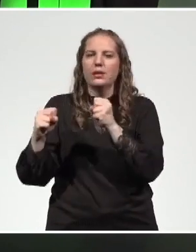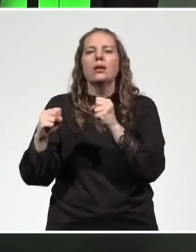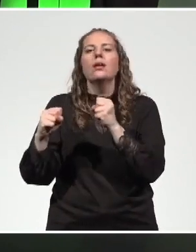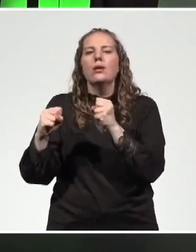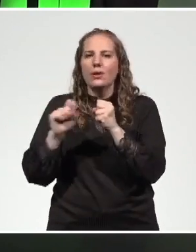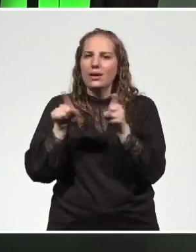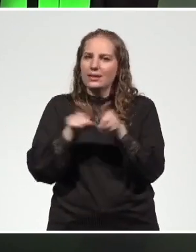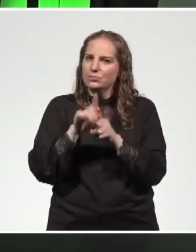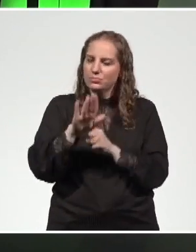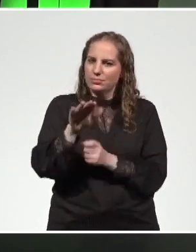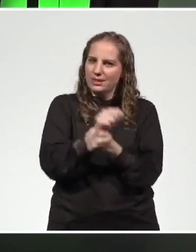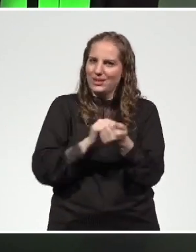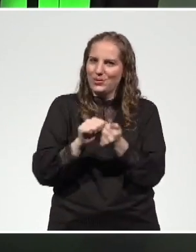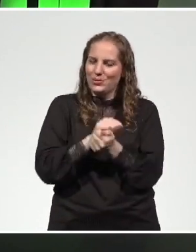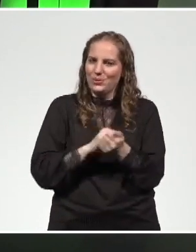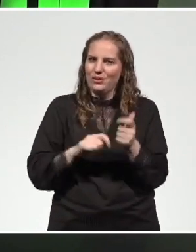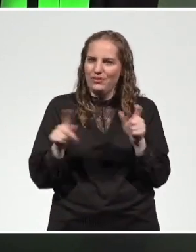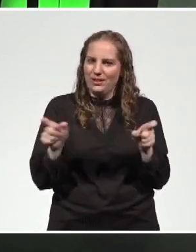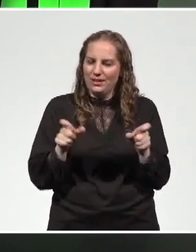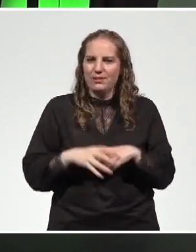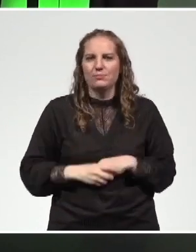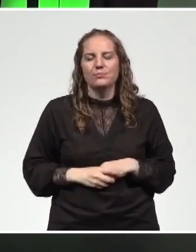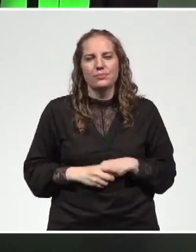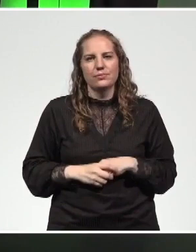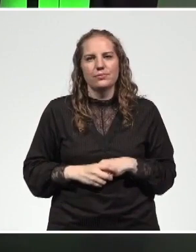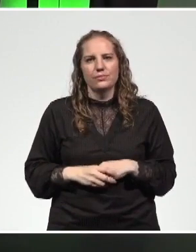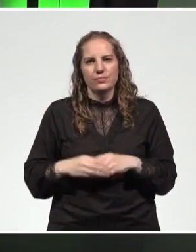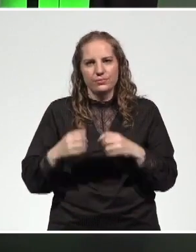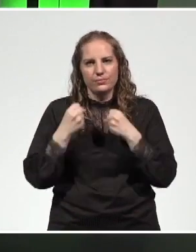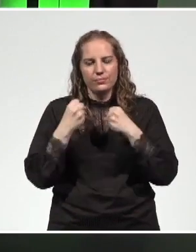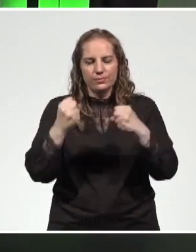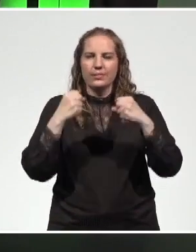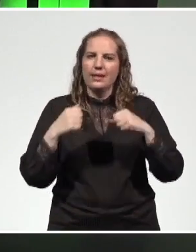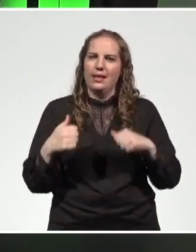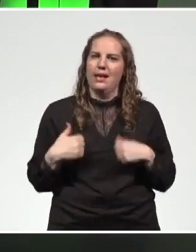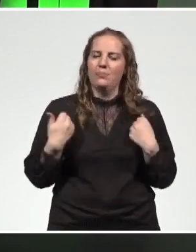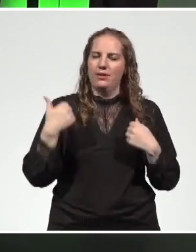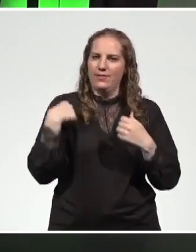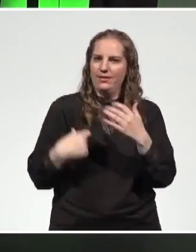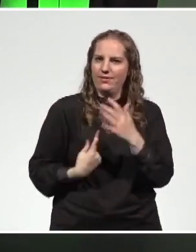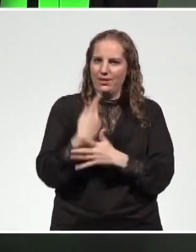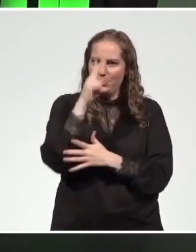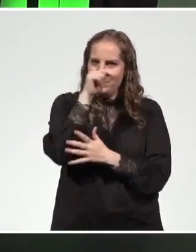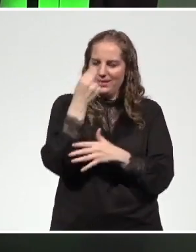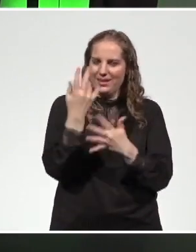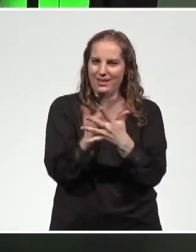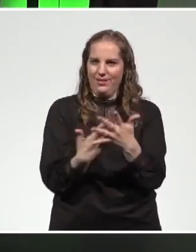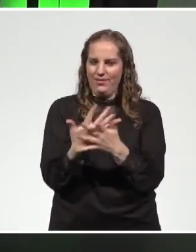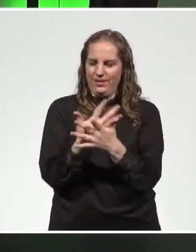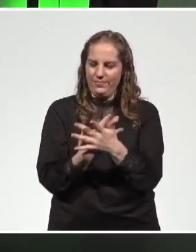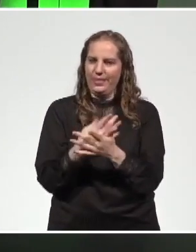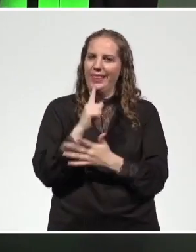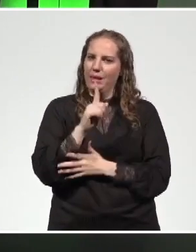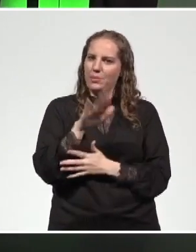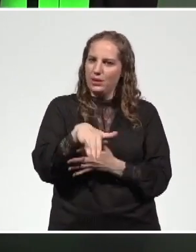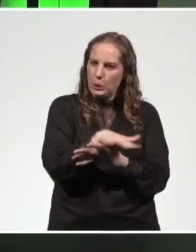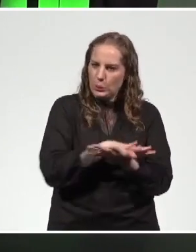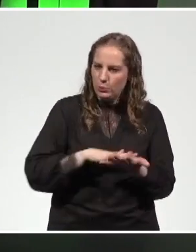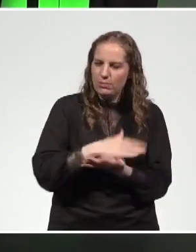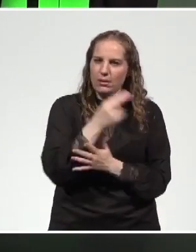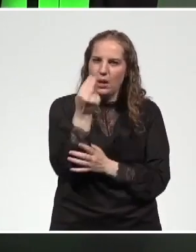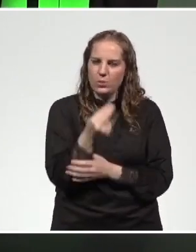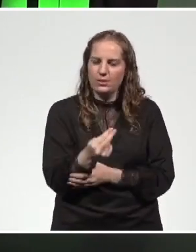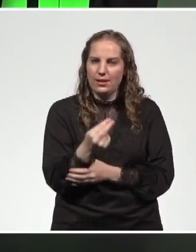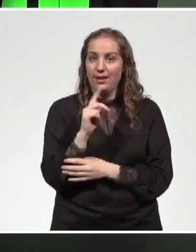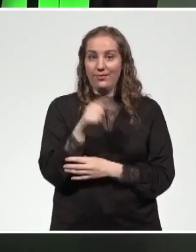náttúruverndina og öflugt heilbrigðis, velferðar og menntakerfi. Þetta eru stóru línunar og við hlökkum